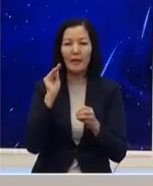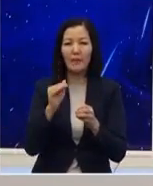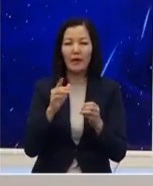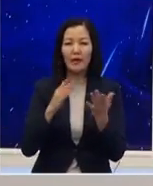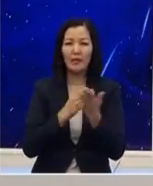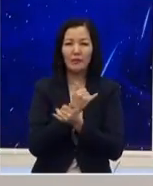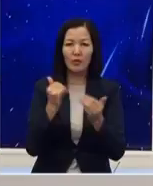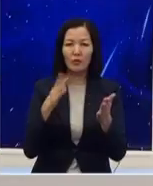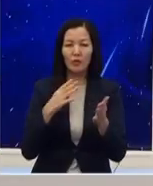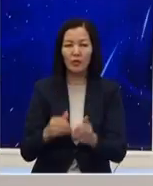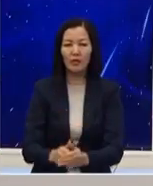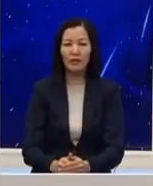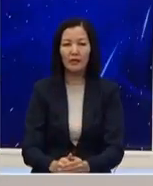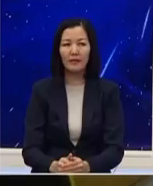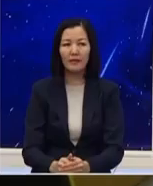көрсеткен.